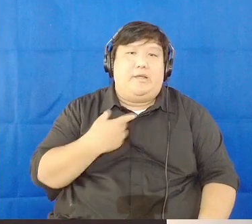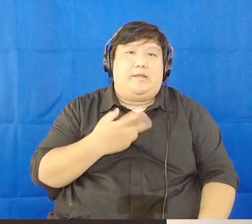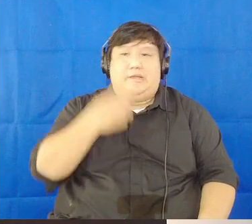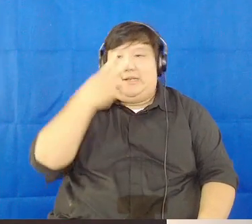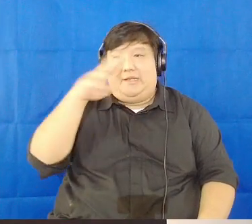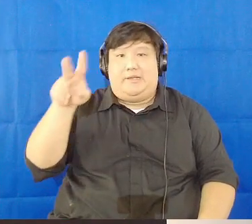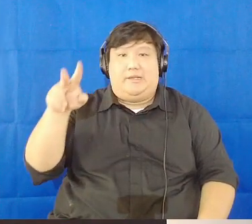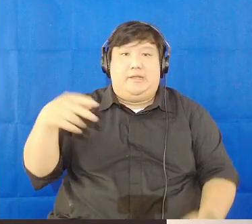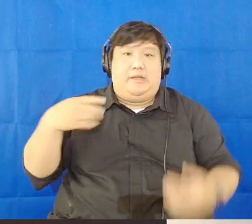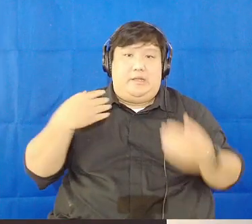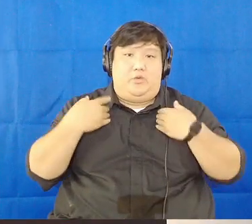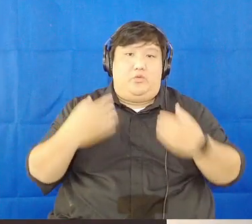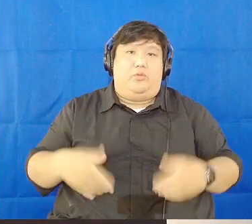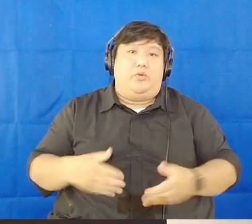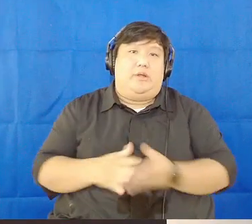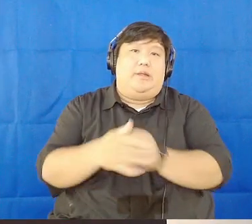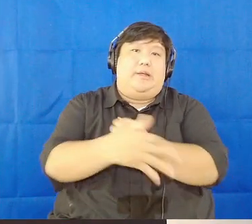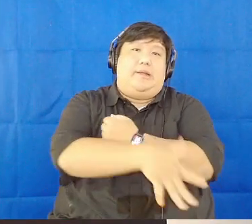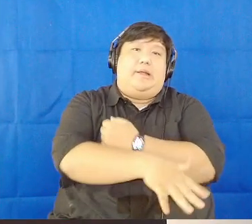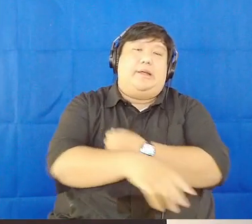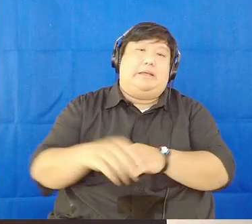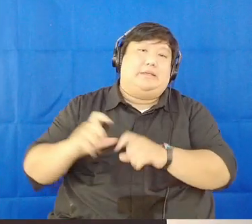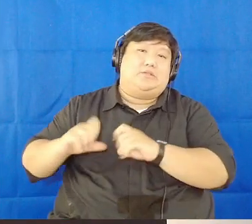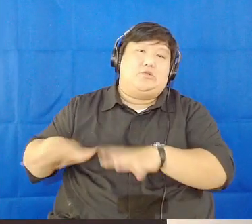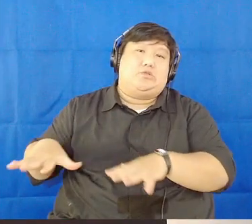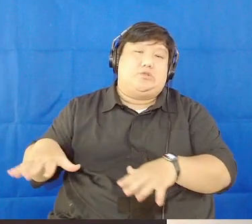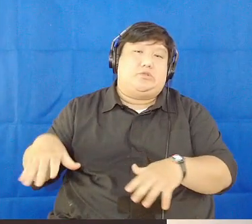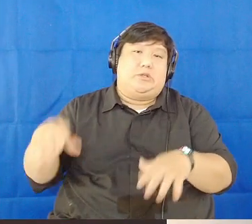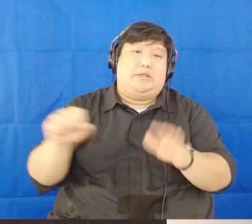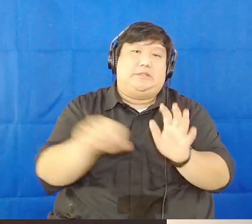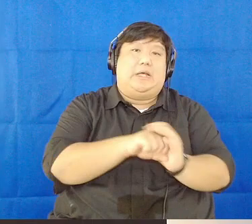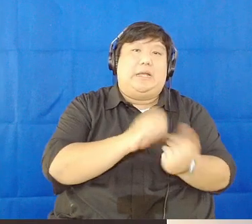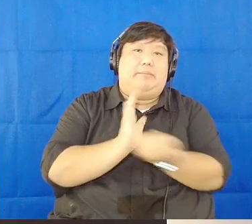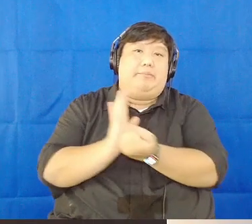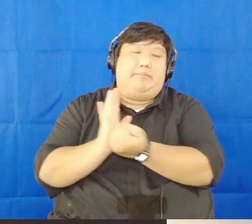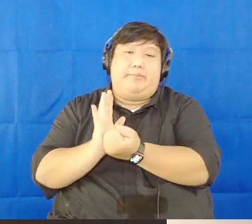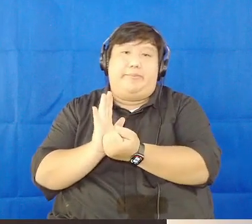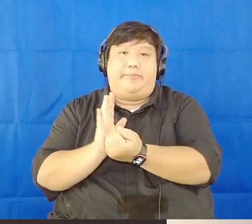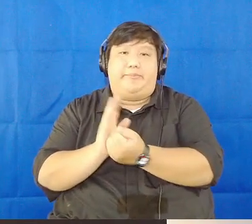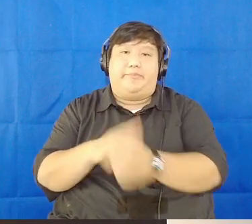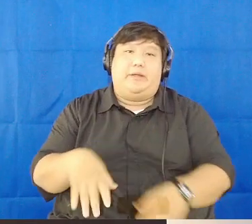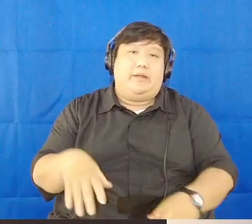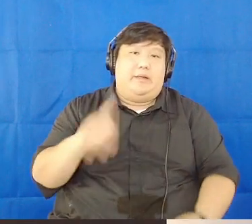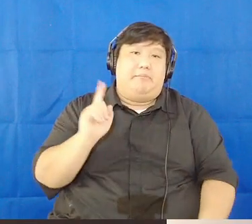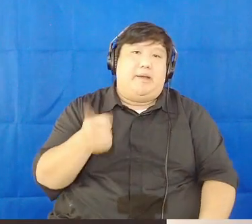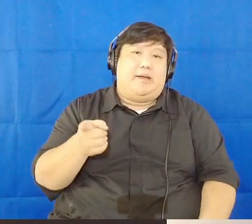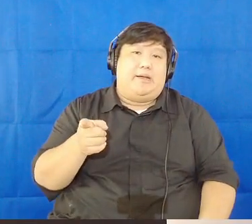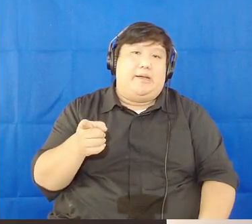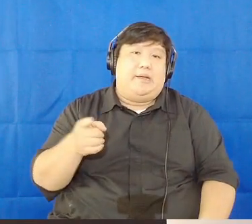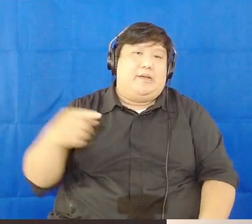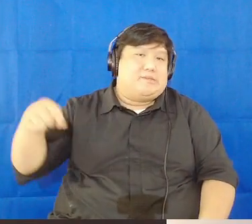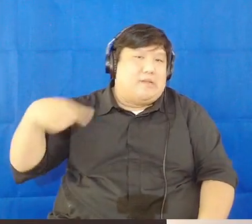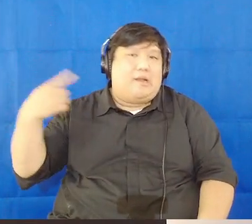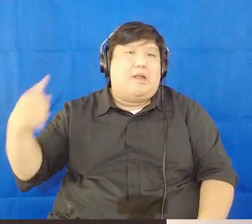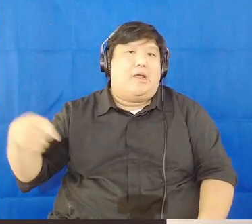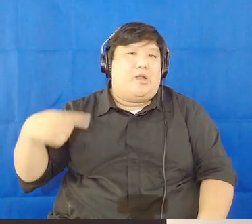salib yang kita kenangkan dalam Ekaristi, maka setiap kali kita merayakan Ekaristi, kita juga